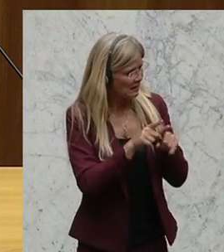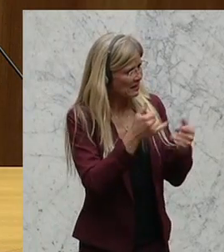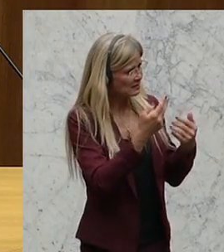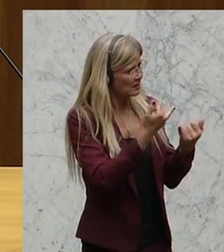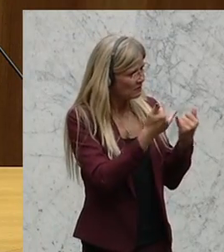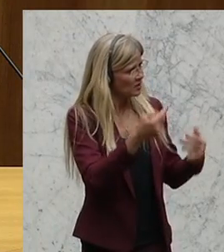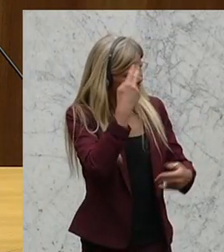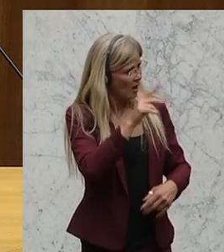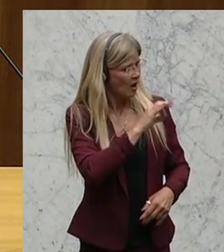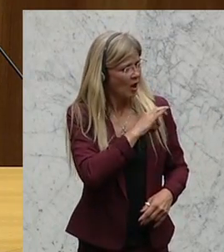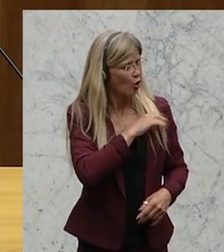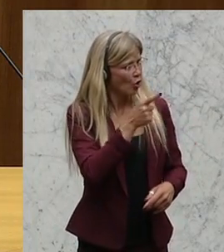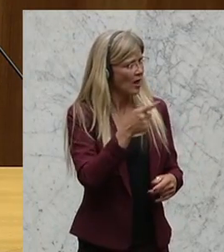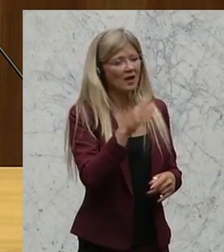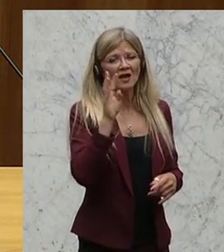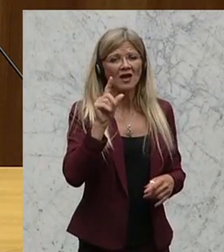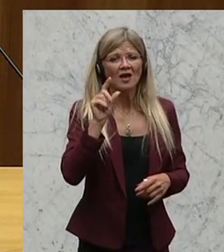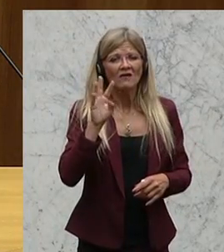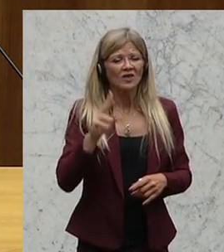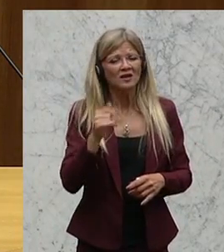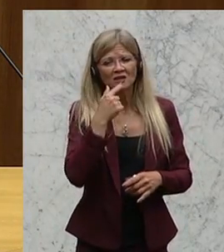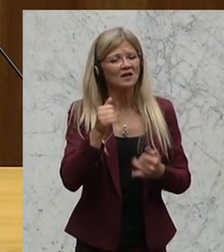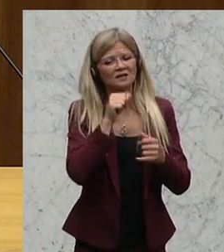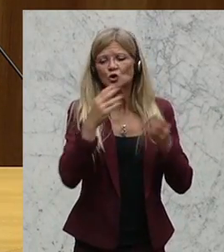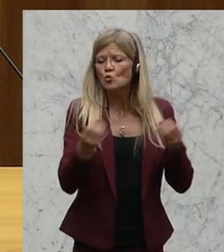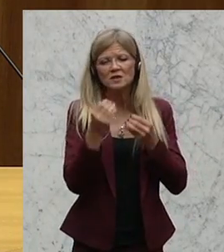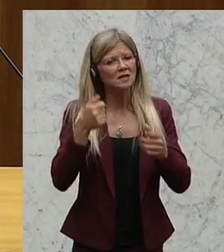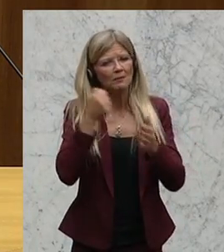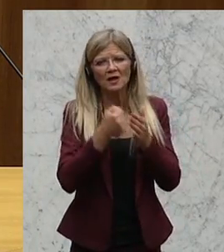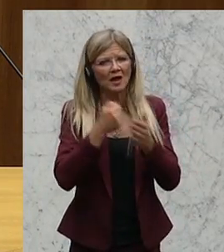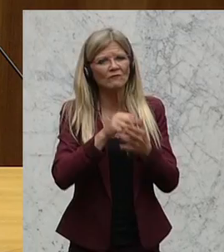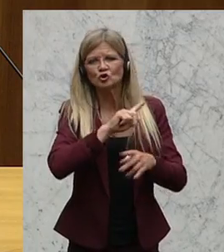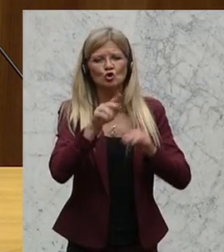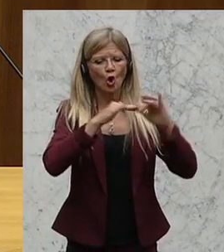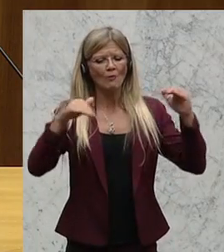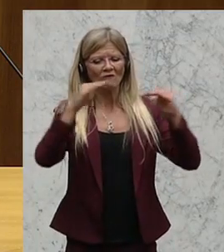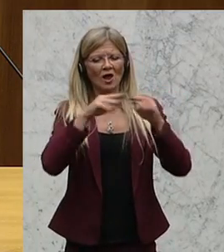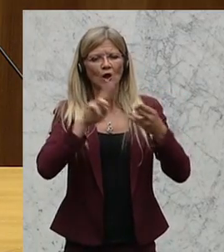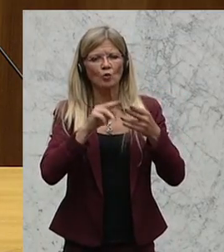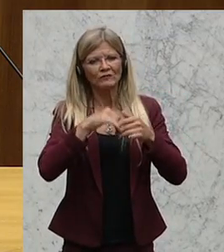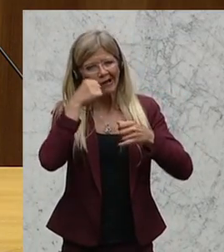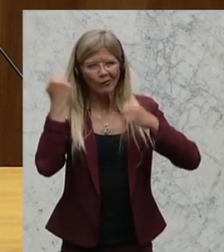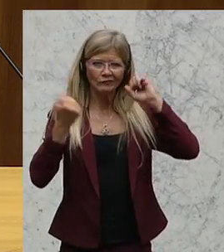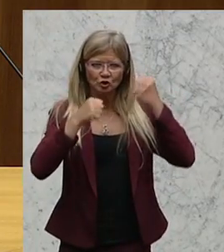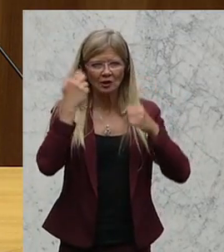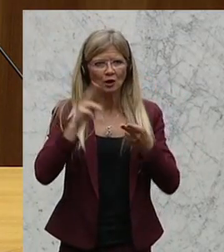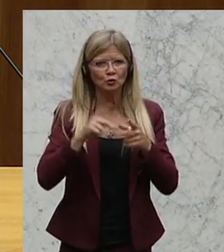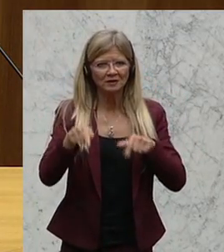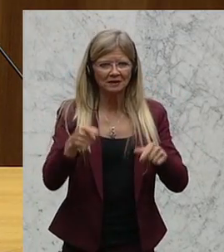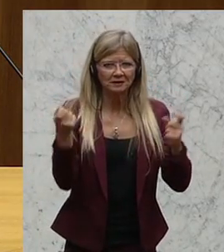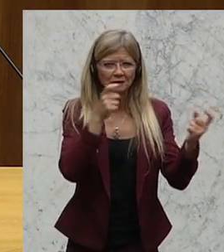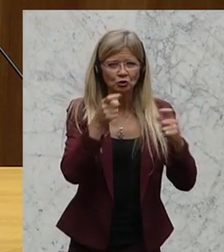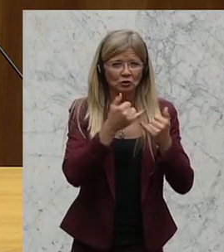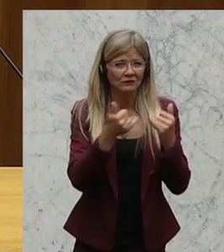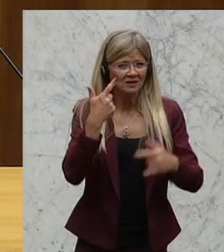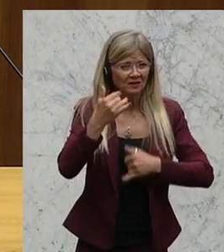wo man nicht hergeht, die Ursachen bekämpft, wo man oberflächlich an die Sache herangeht, wo man Augenauswischerei betreibt. Und es ist eine Debatte, meine Damen und Herren, wo wir